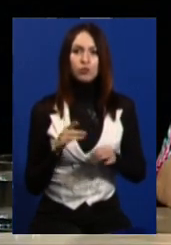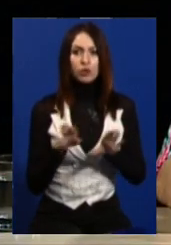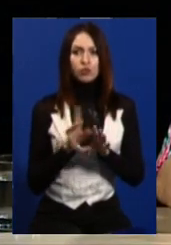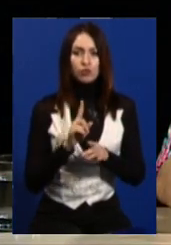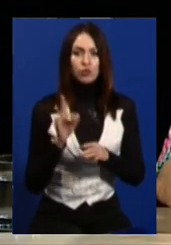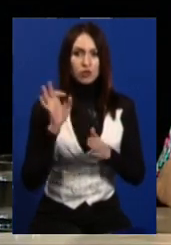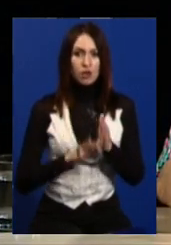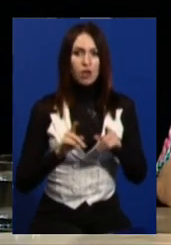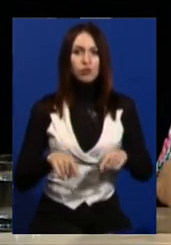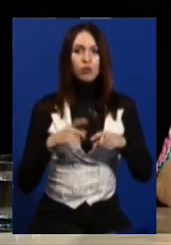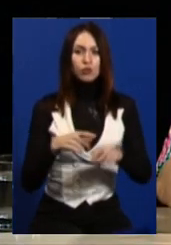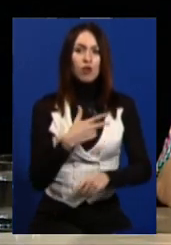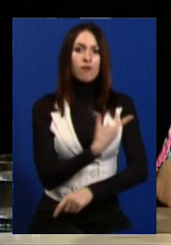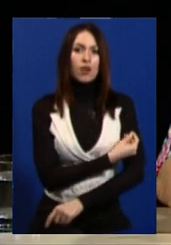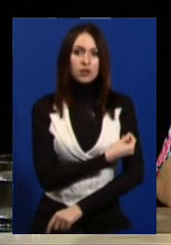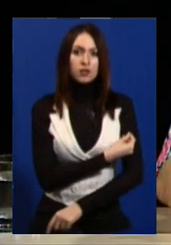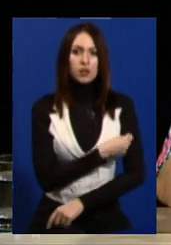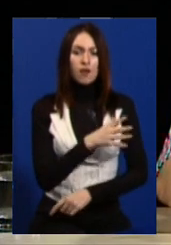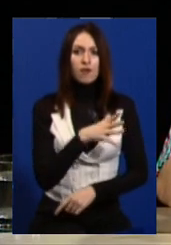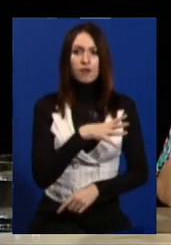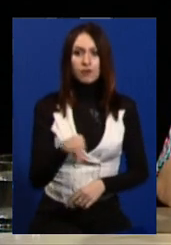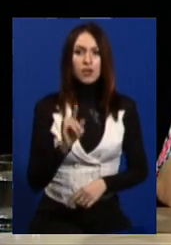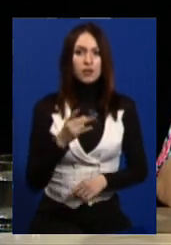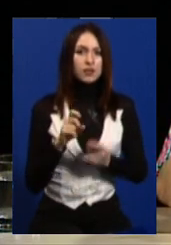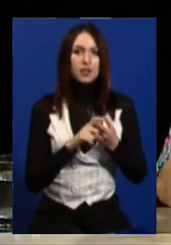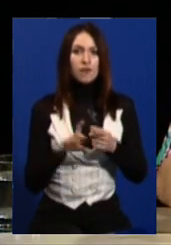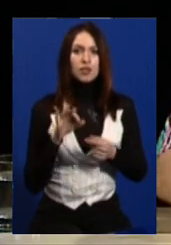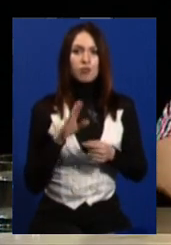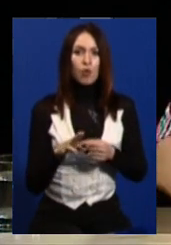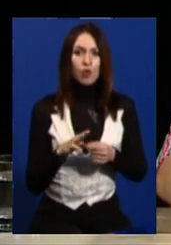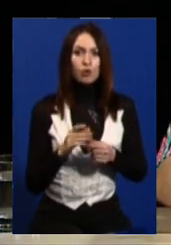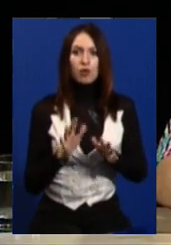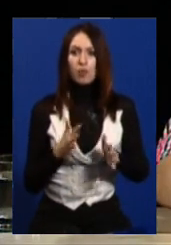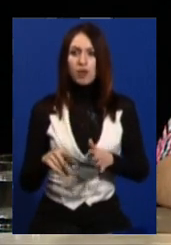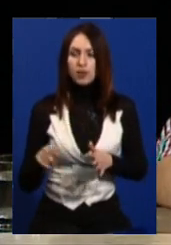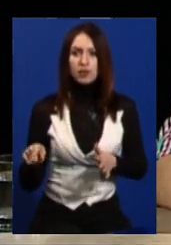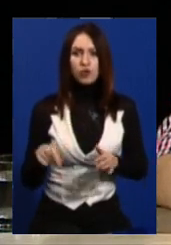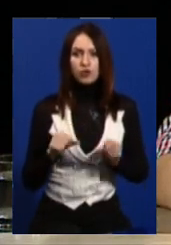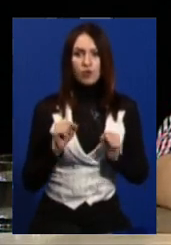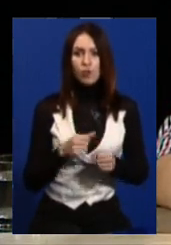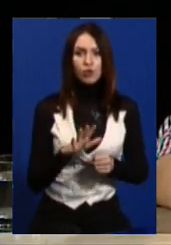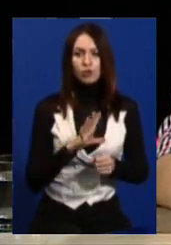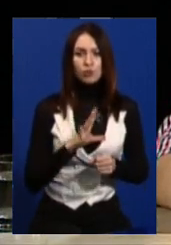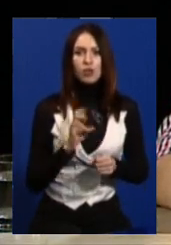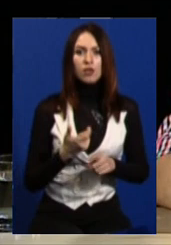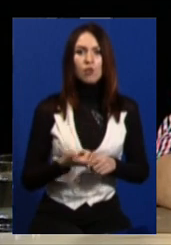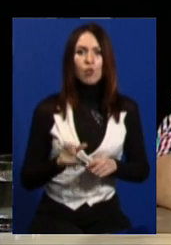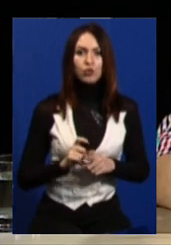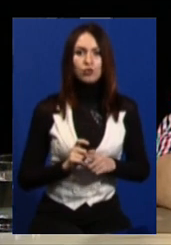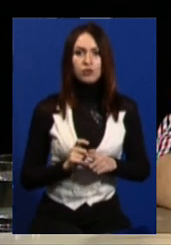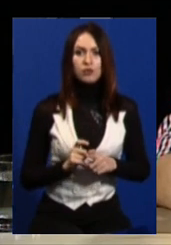голову вакцинировать поголовно детей, независимо от происходящего, может быть